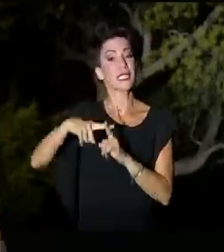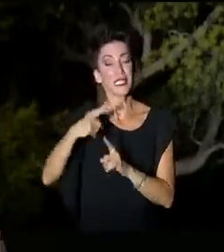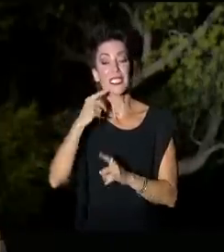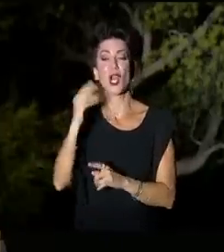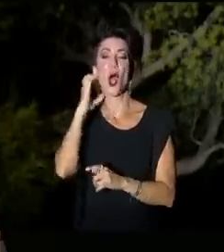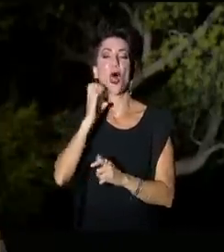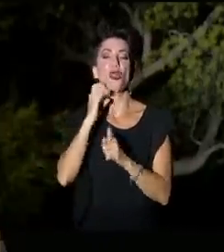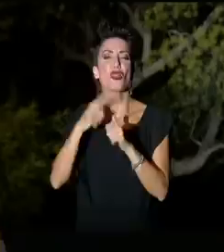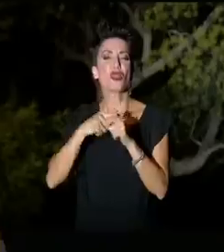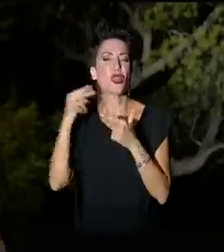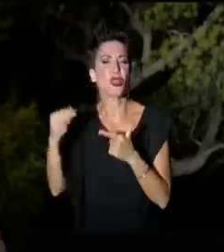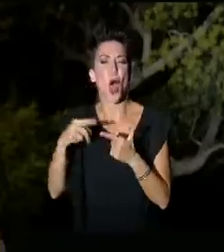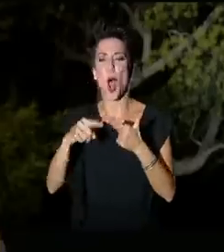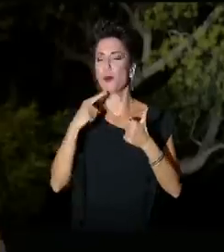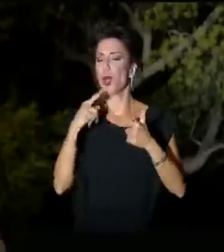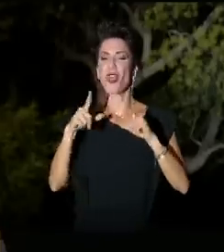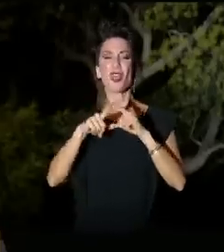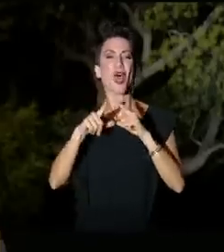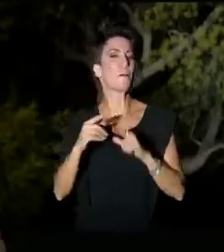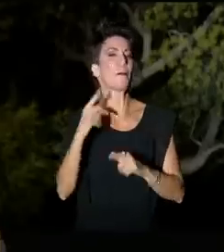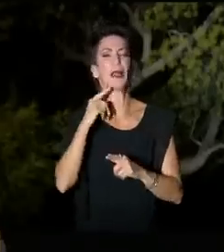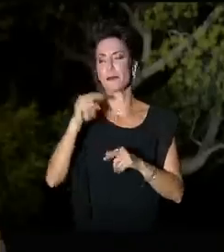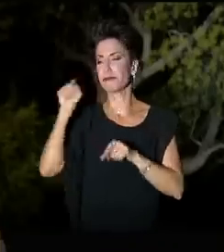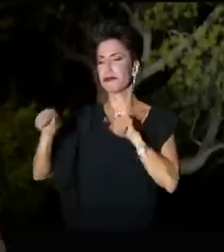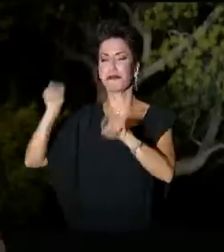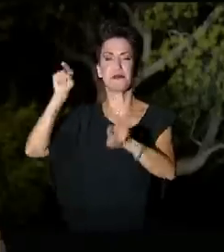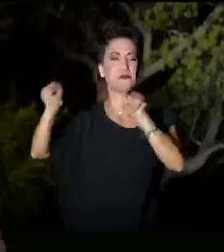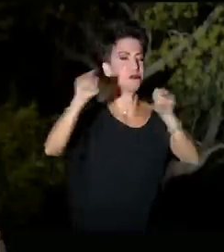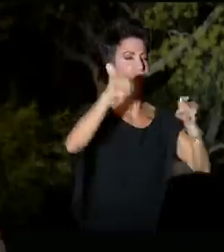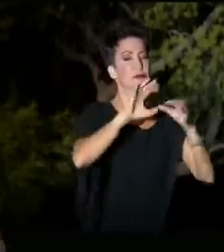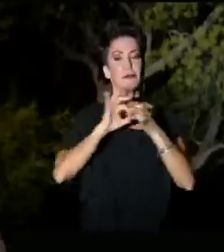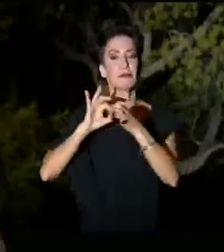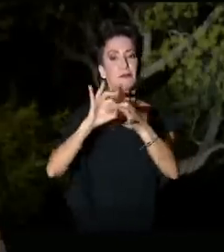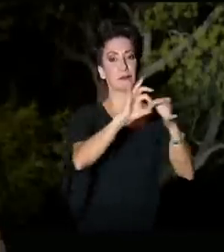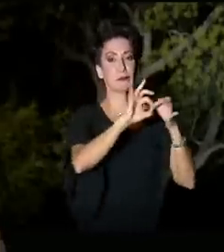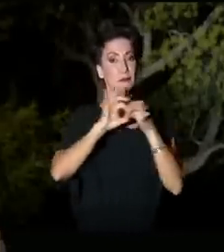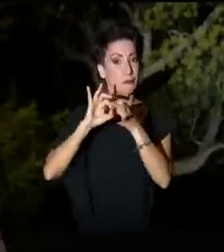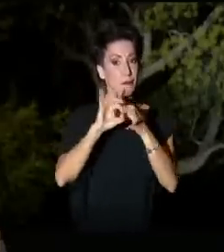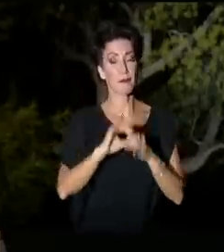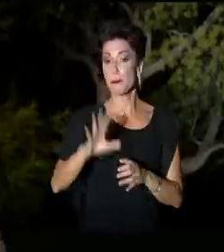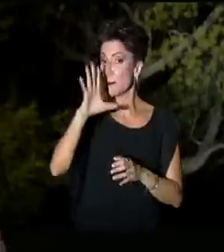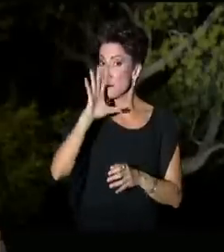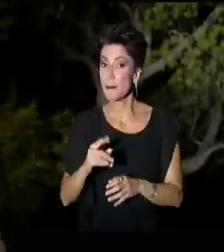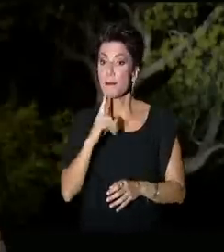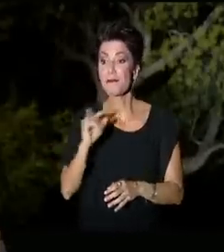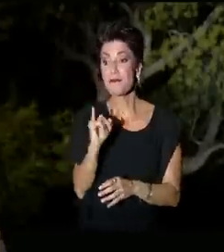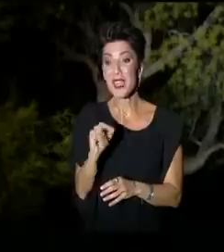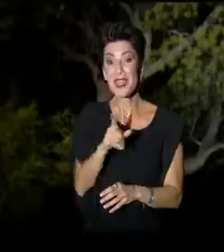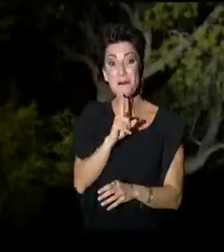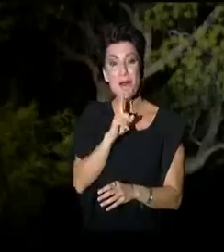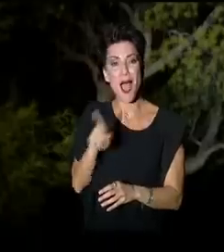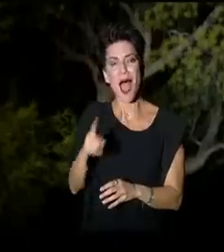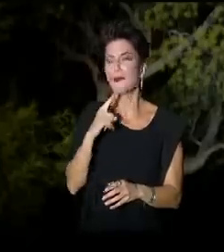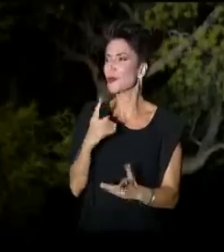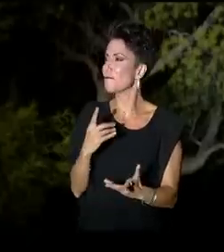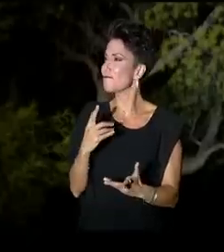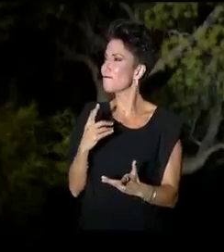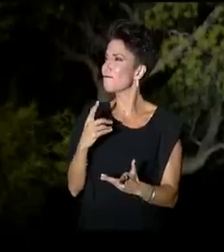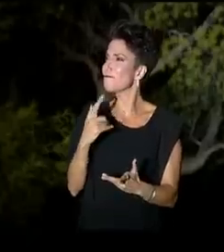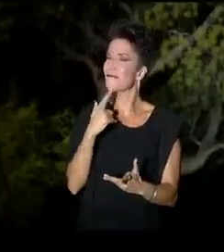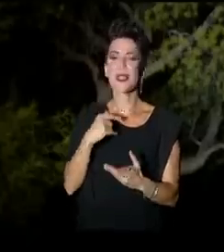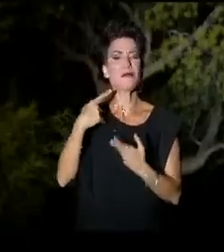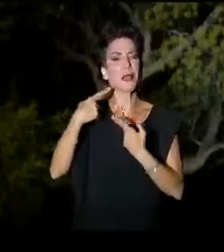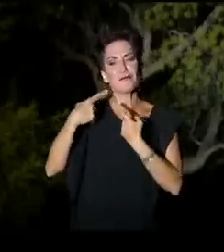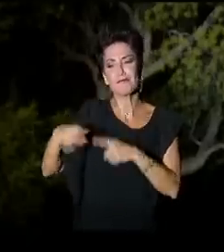Θεοδωρόπουλο, τον Δημήτρη Τρίβα, τον Χρήστο Σαρή, την Κανέλα Ψυχογιού, το Τμήμα Επικοινωνίας του Ιδρύματος, αλλά και όσους